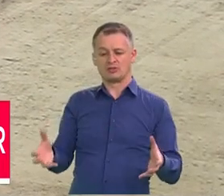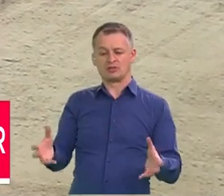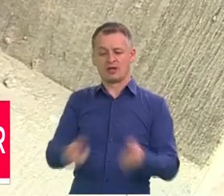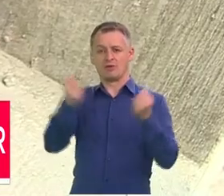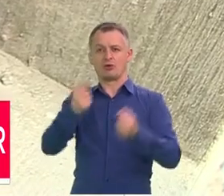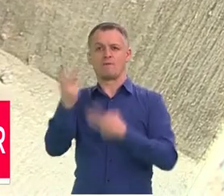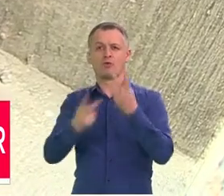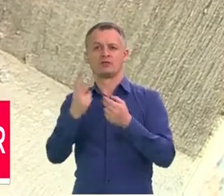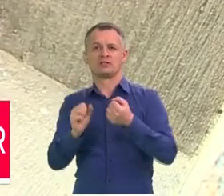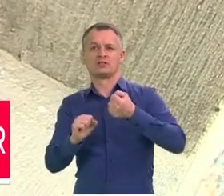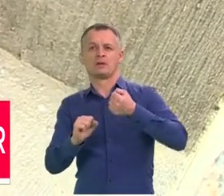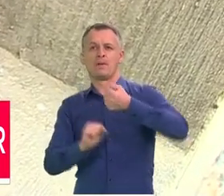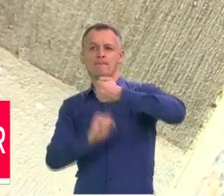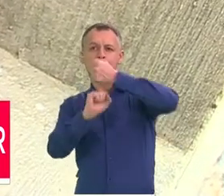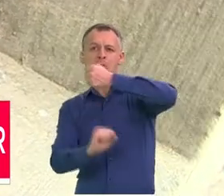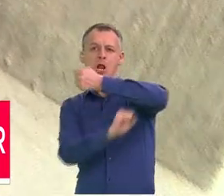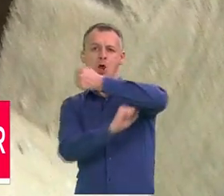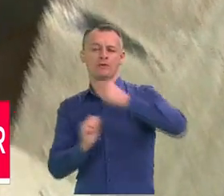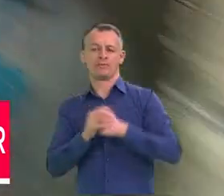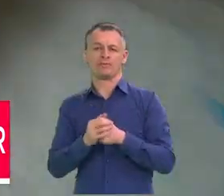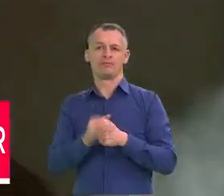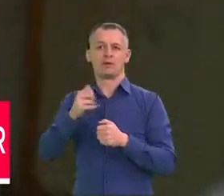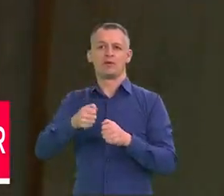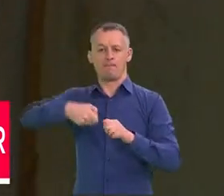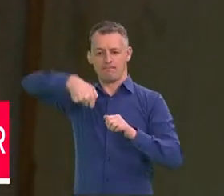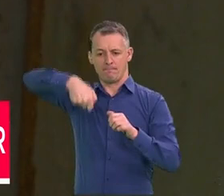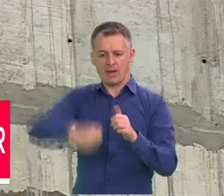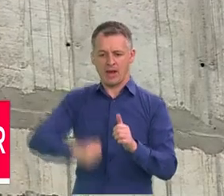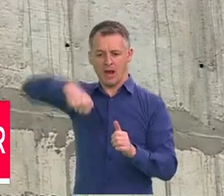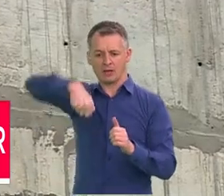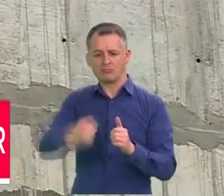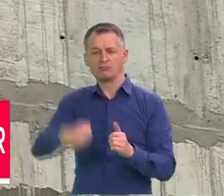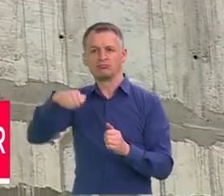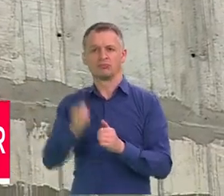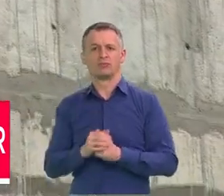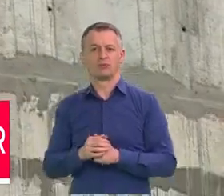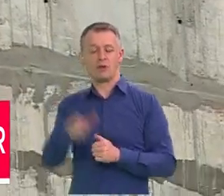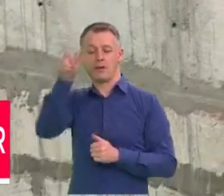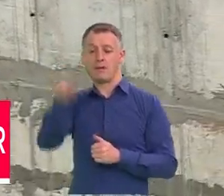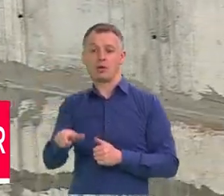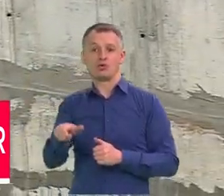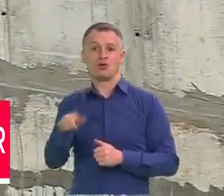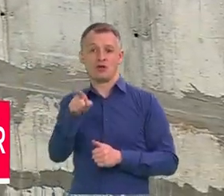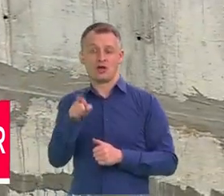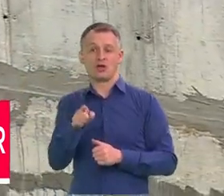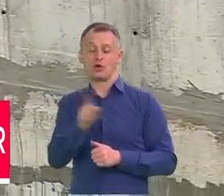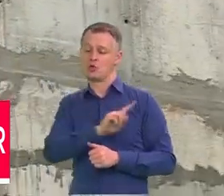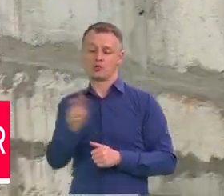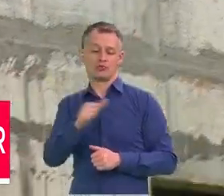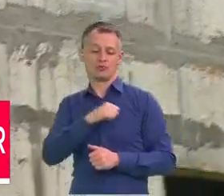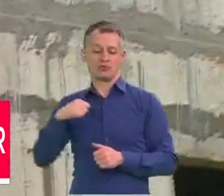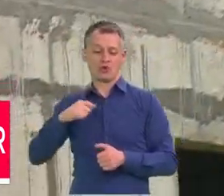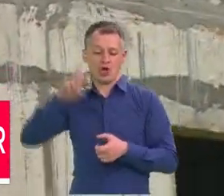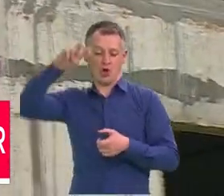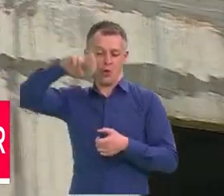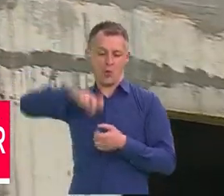mecanici. În cadrul exercițiului au fost identificate și două victime rănite. Victima nu coboară niciodată singură pe targă, este întotdeauna